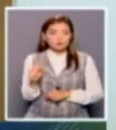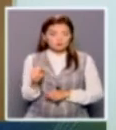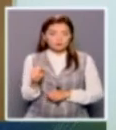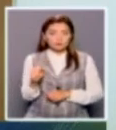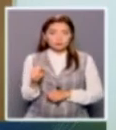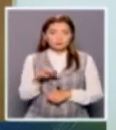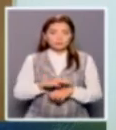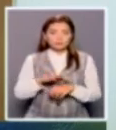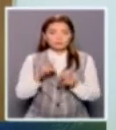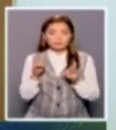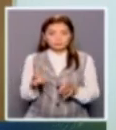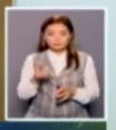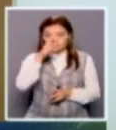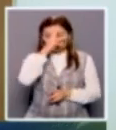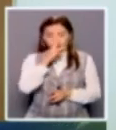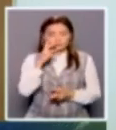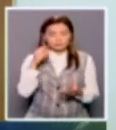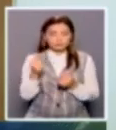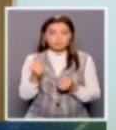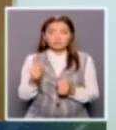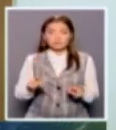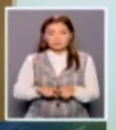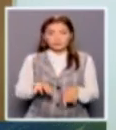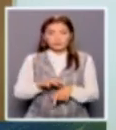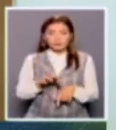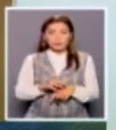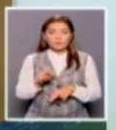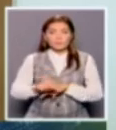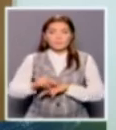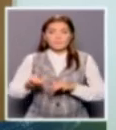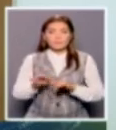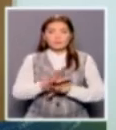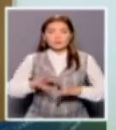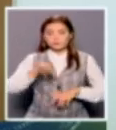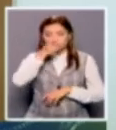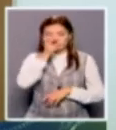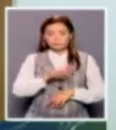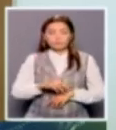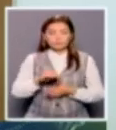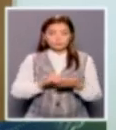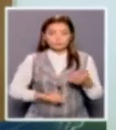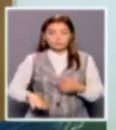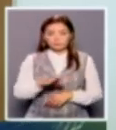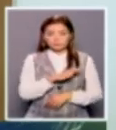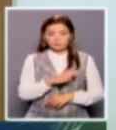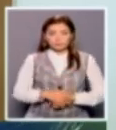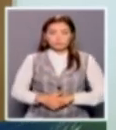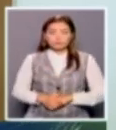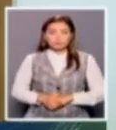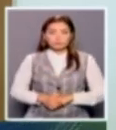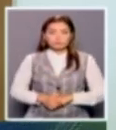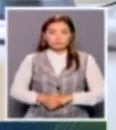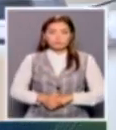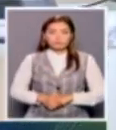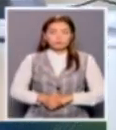қатты сырқаттанып, үш ай қалың ұйқыға кеткен кезде ұстазына деген сағынышын білдіріп, осы өлеңді арнаған